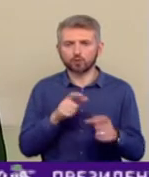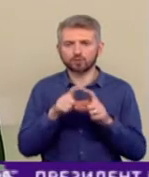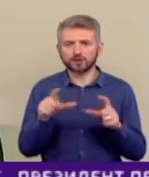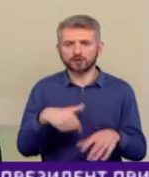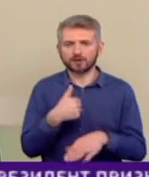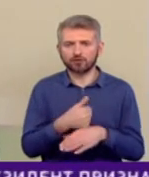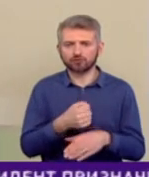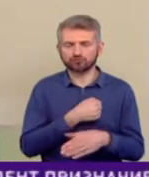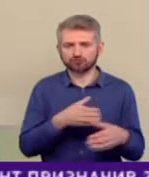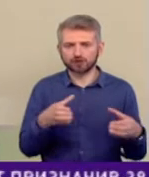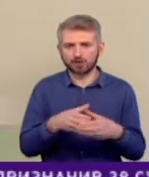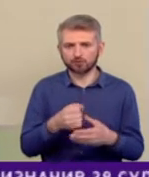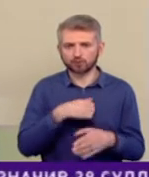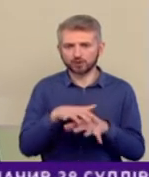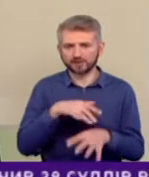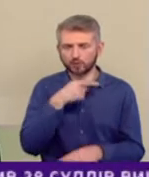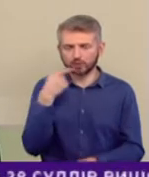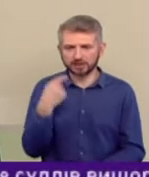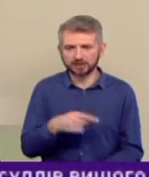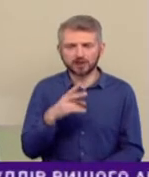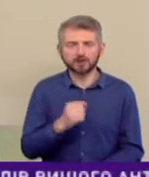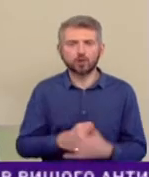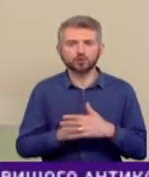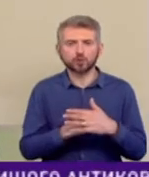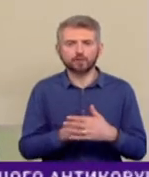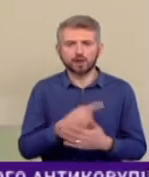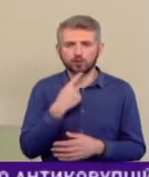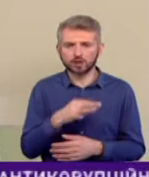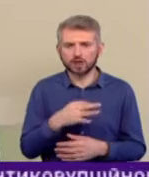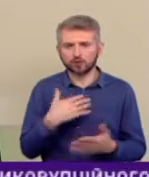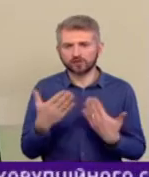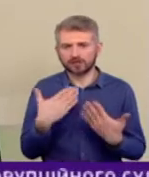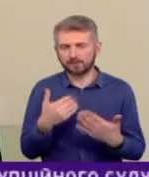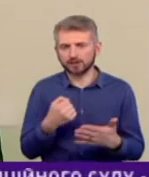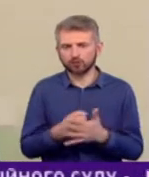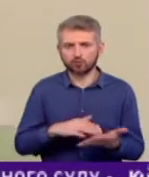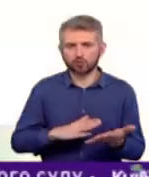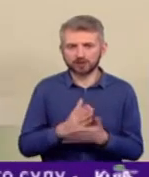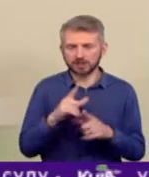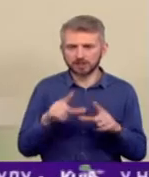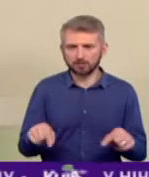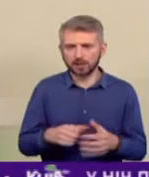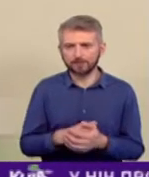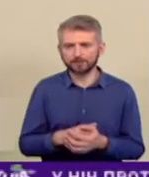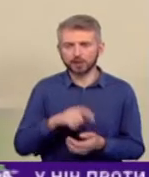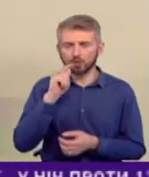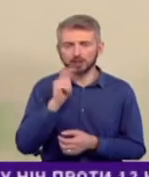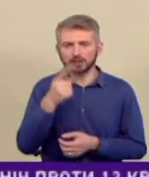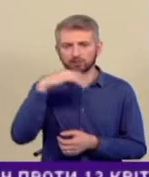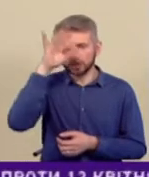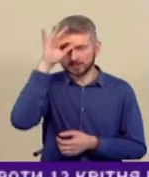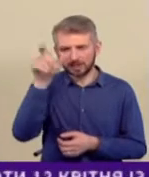Генштабу Збройних сил Російської Федерації на основі лояльного ставлення до політики Кремля. Український